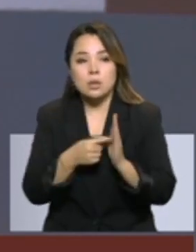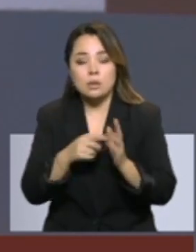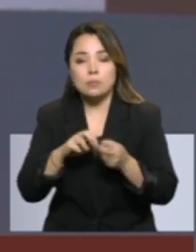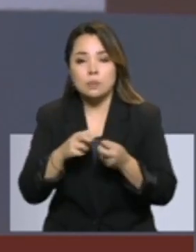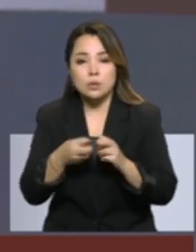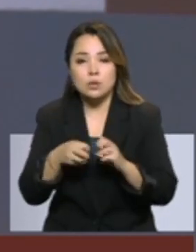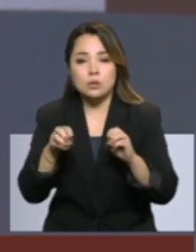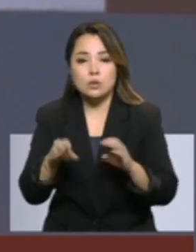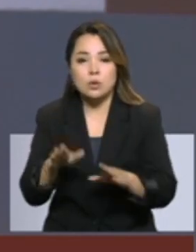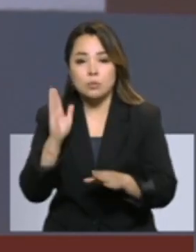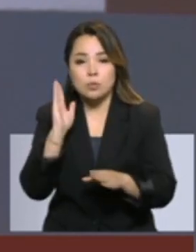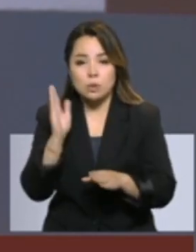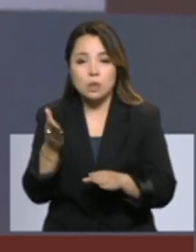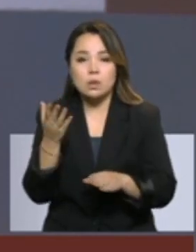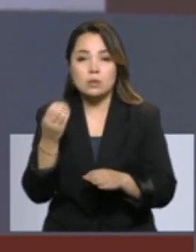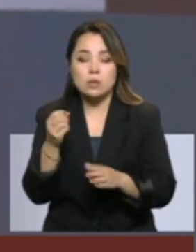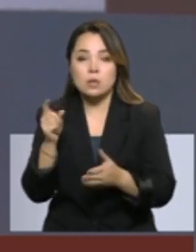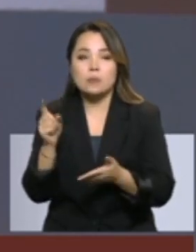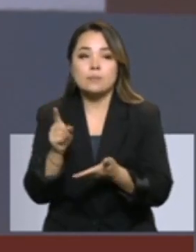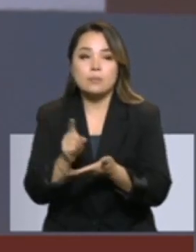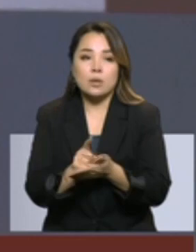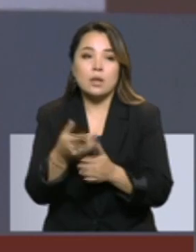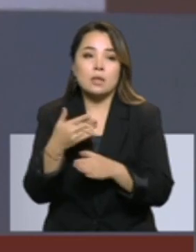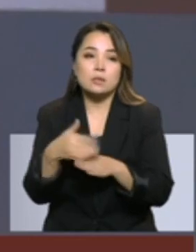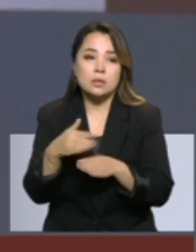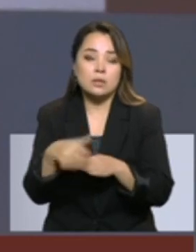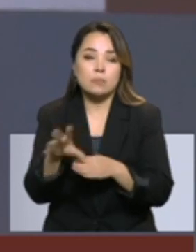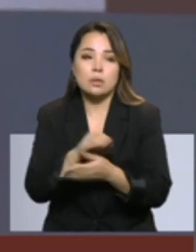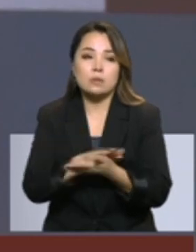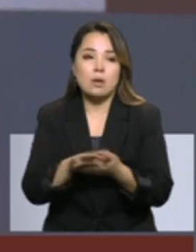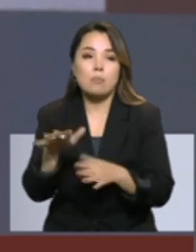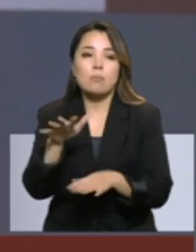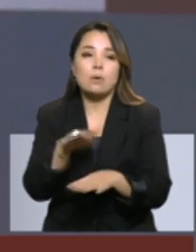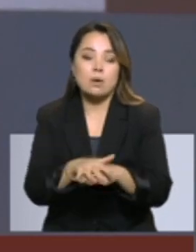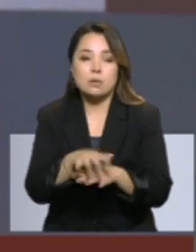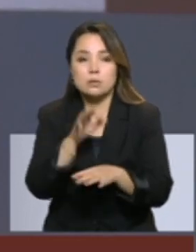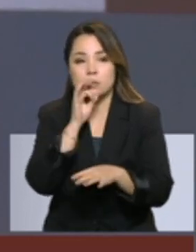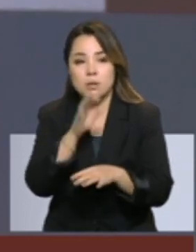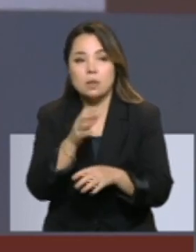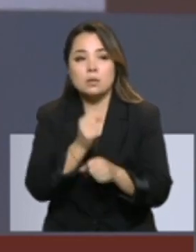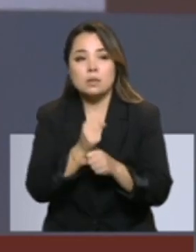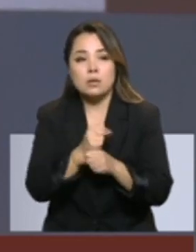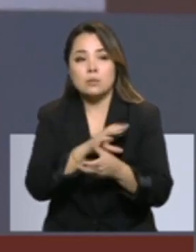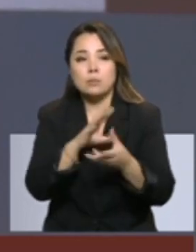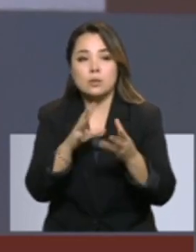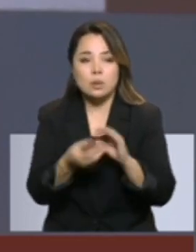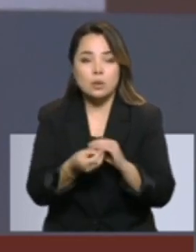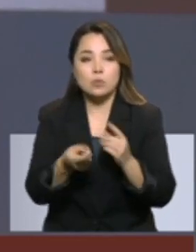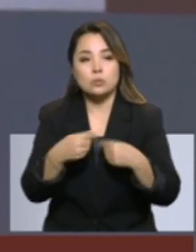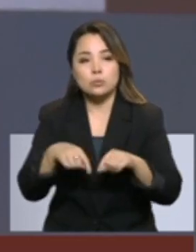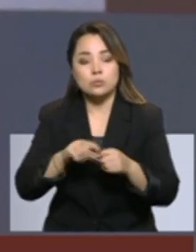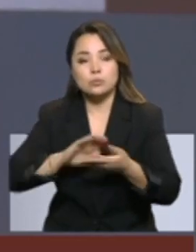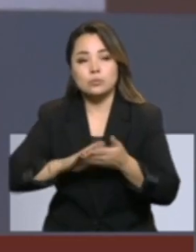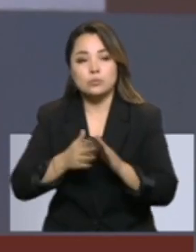болады. Сонымен қатар тиесілі кредиттер болатын, несиелер банктерде. Сол несиелердің бәрі мына ұжымдық